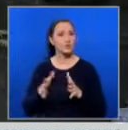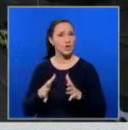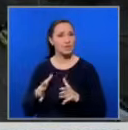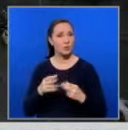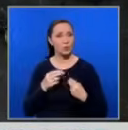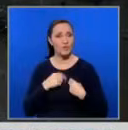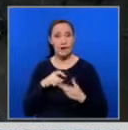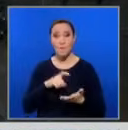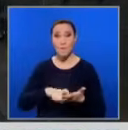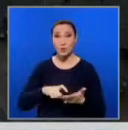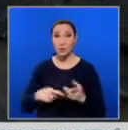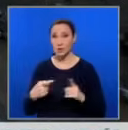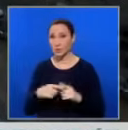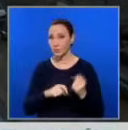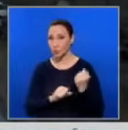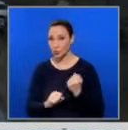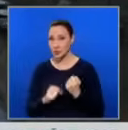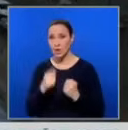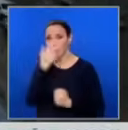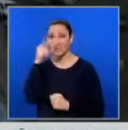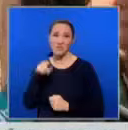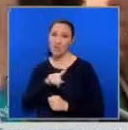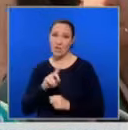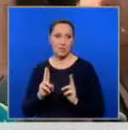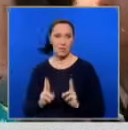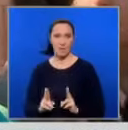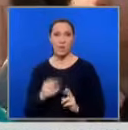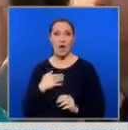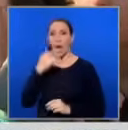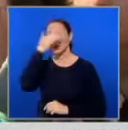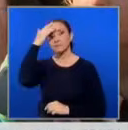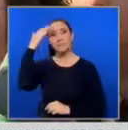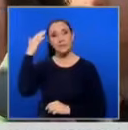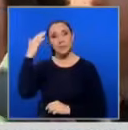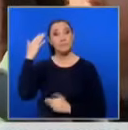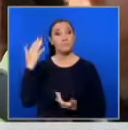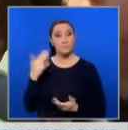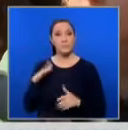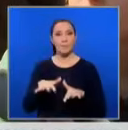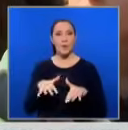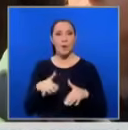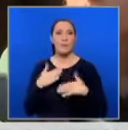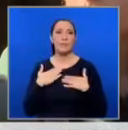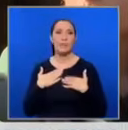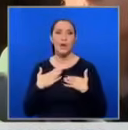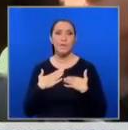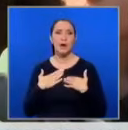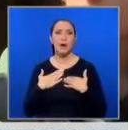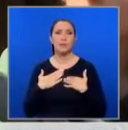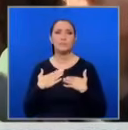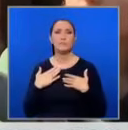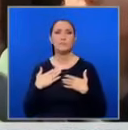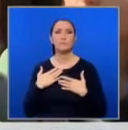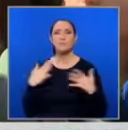посяга към конституцията. Мисля, че това не е нормално. Аз мисля, че парламентът има критично